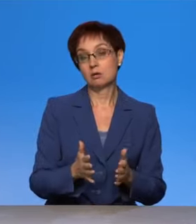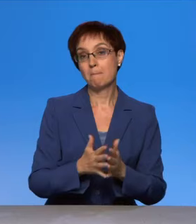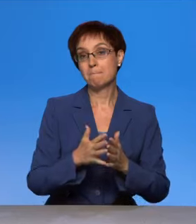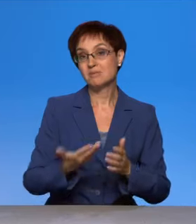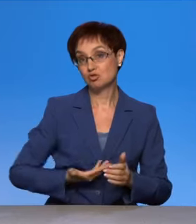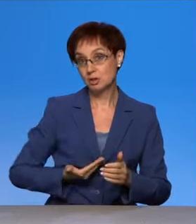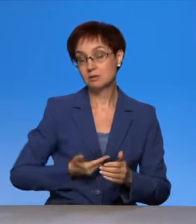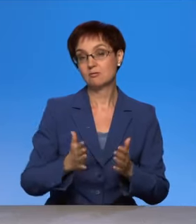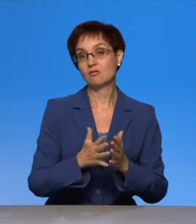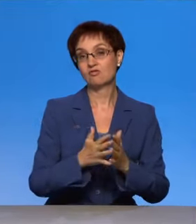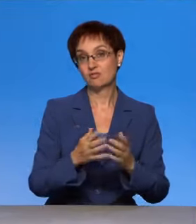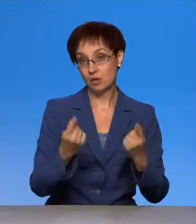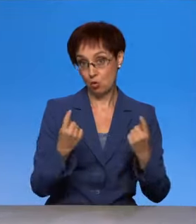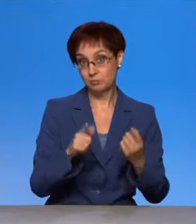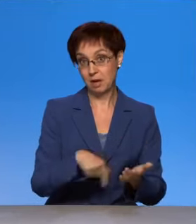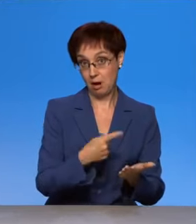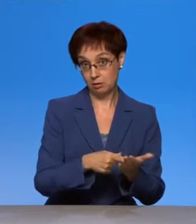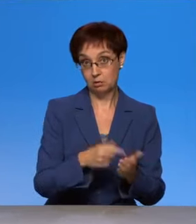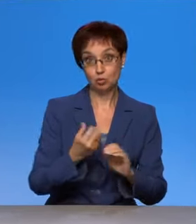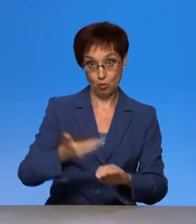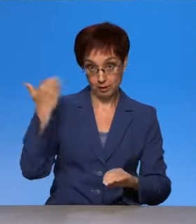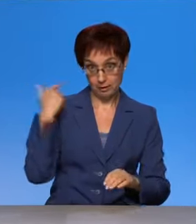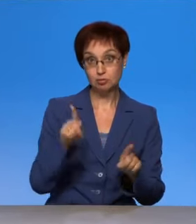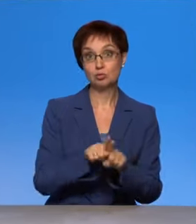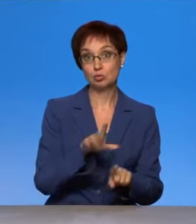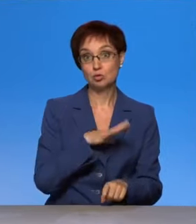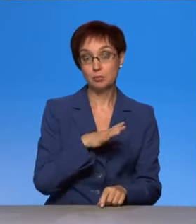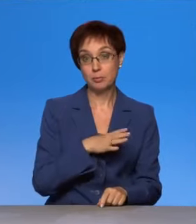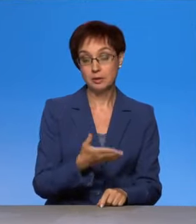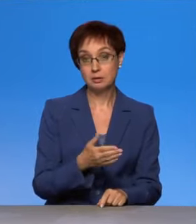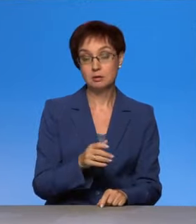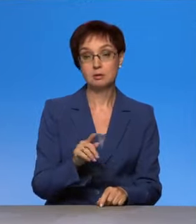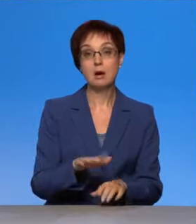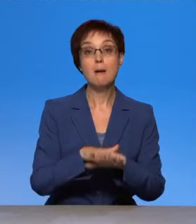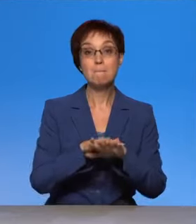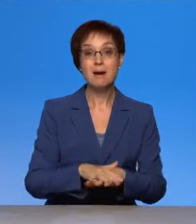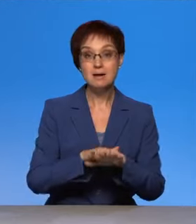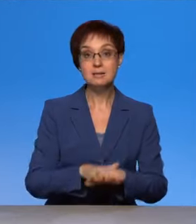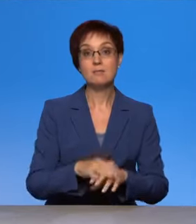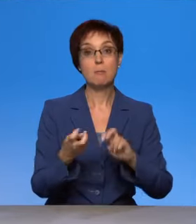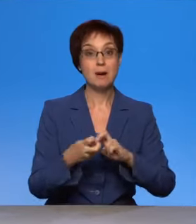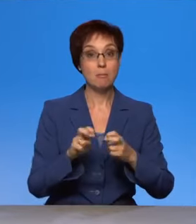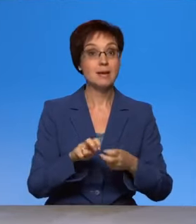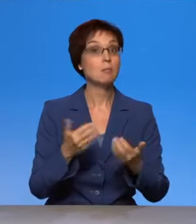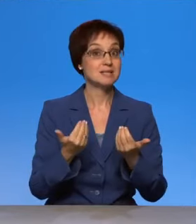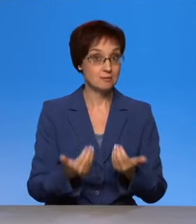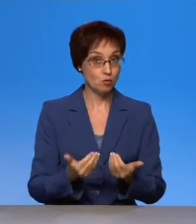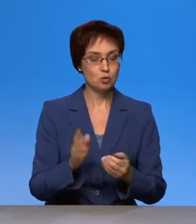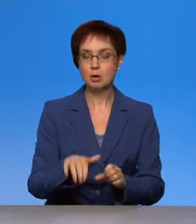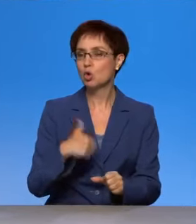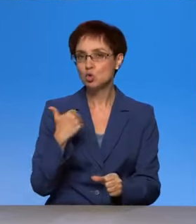люди жили как-то вот кучно, структурно. Но базовая проблема на сегодняшний день, вот прям ключевая